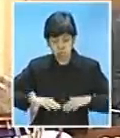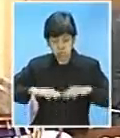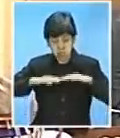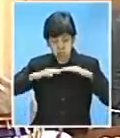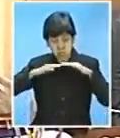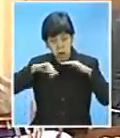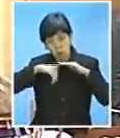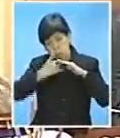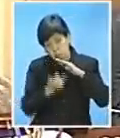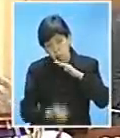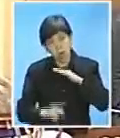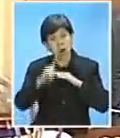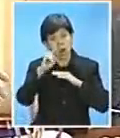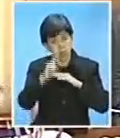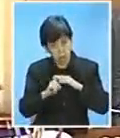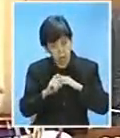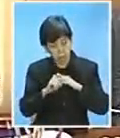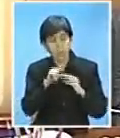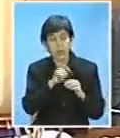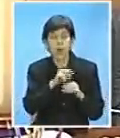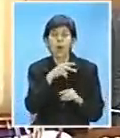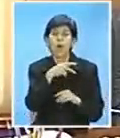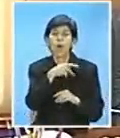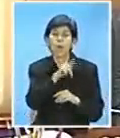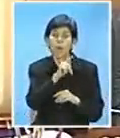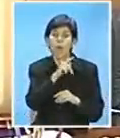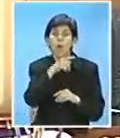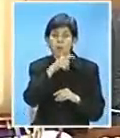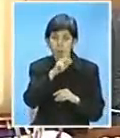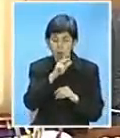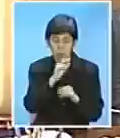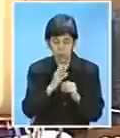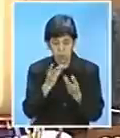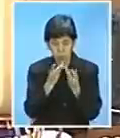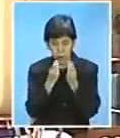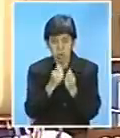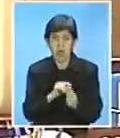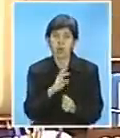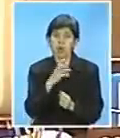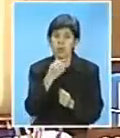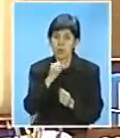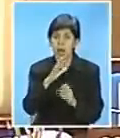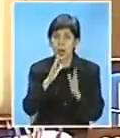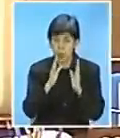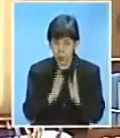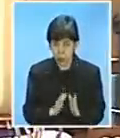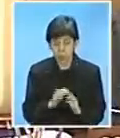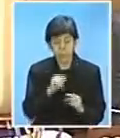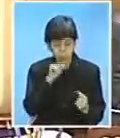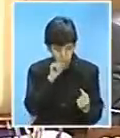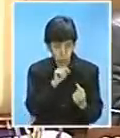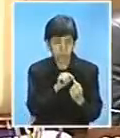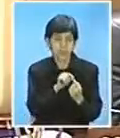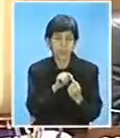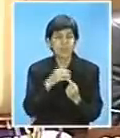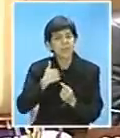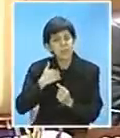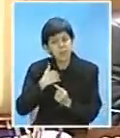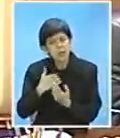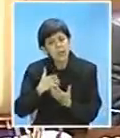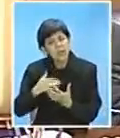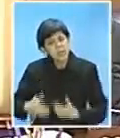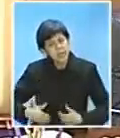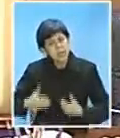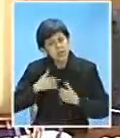ข่ายของปภ.นะเพิ่งปภ.เนี่ยตัวเลข615ท่านนะการตายเพราะนั้นมันตรงกันครับแต่ว่ามีการสูญเสียชีวิ